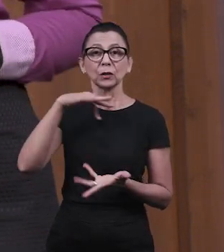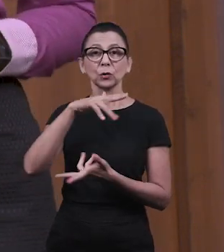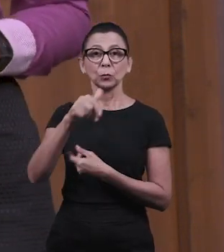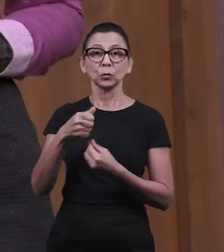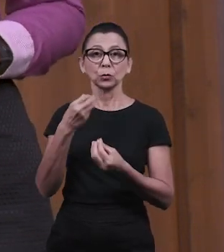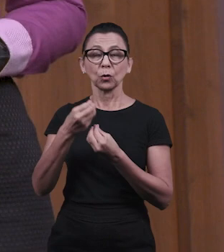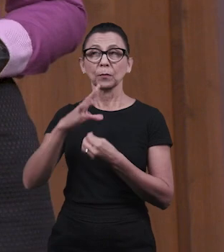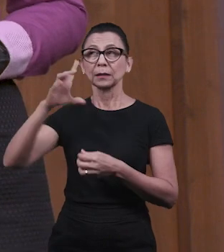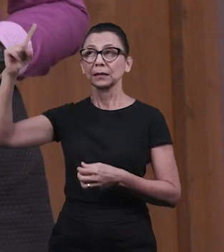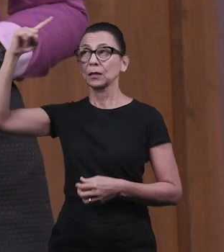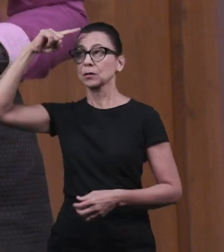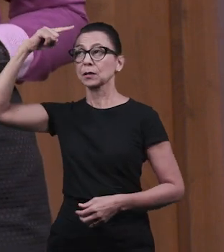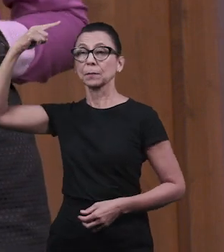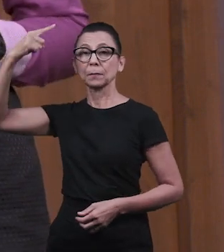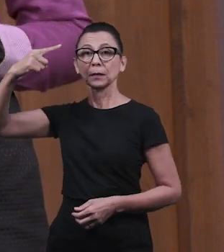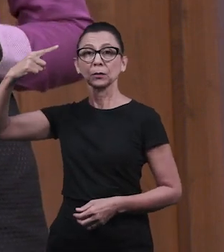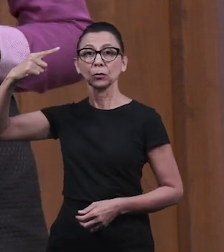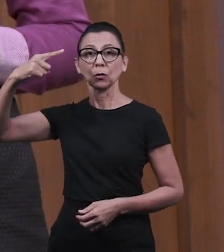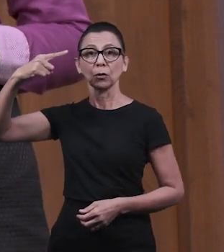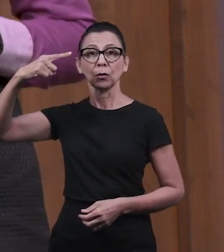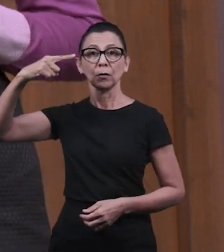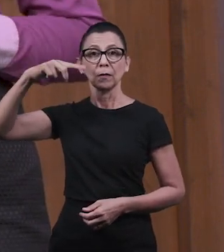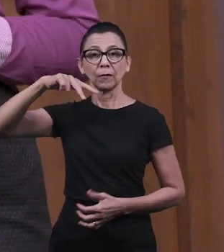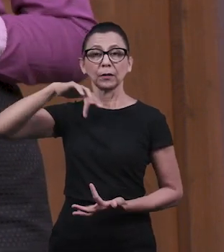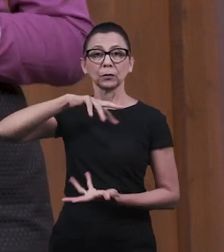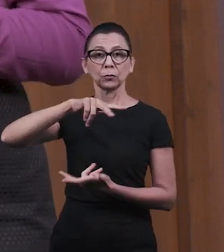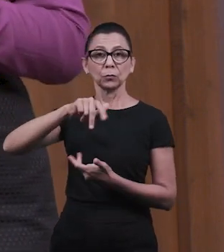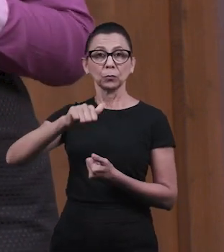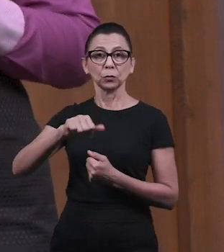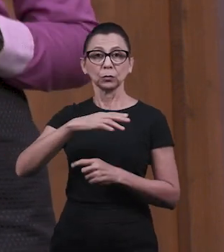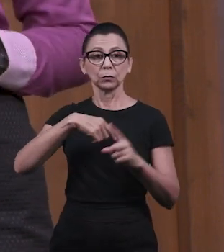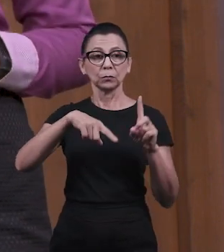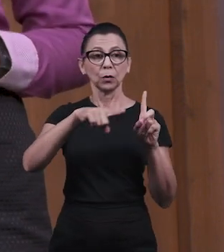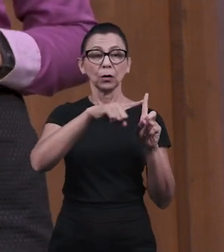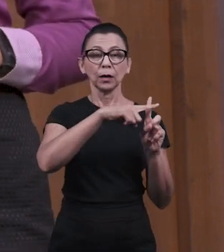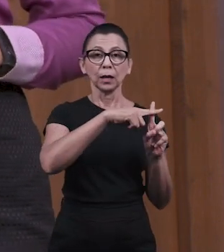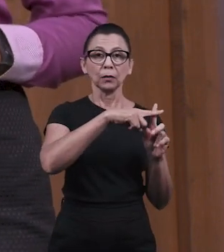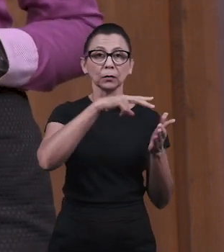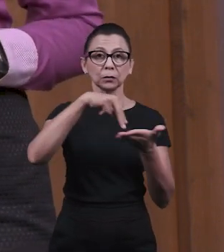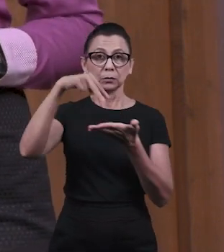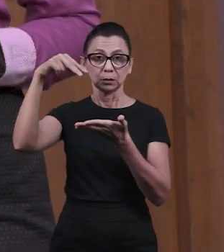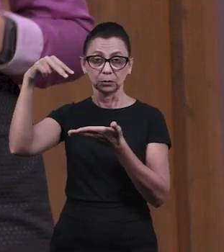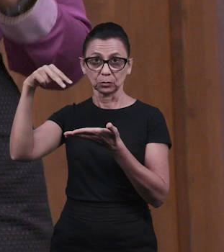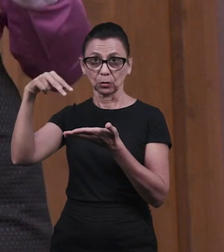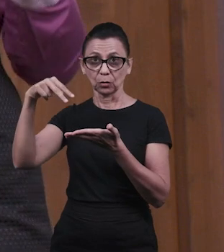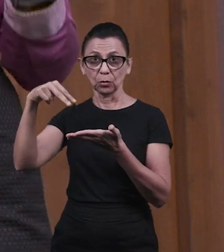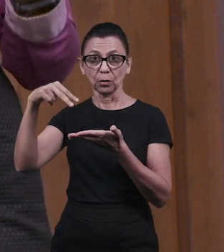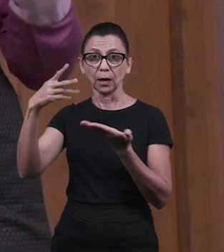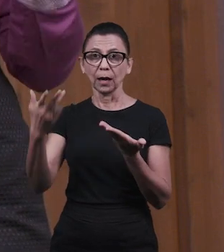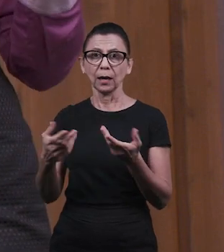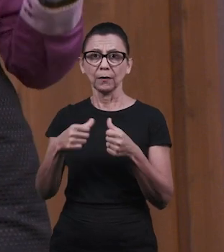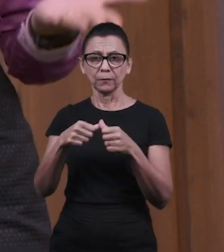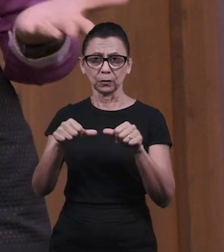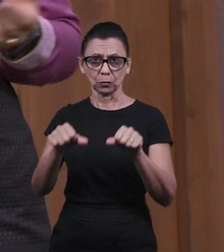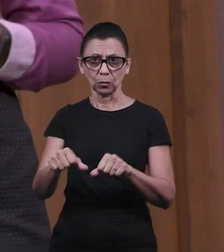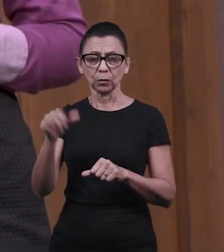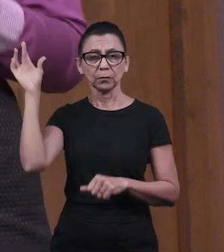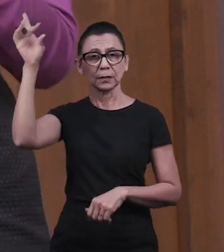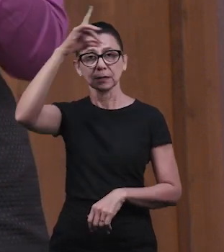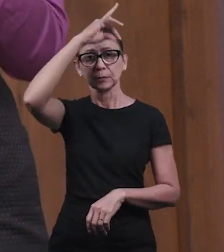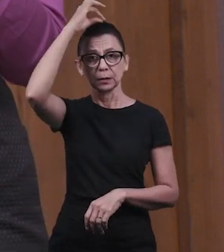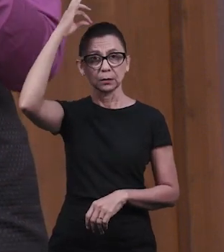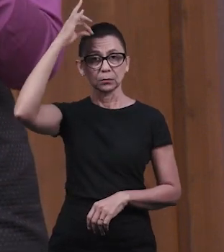Отцом, и Он оставил нам Своего Духа Святого, чтобы направлять нас в этом мире. И это и